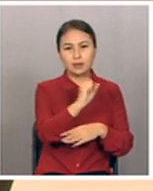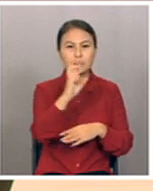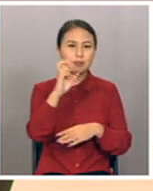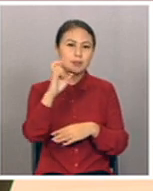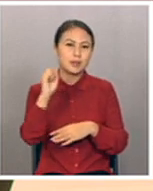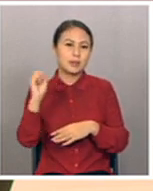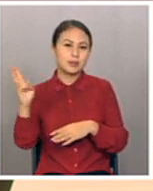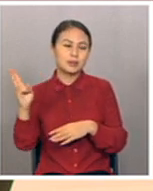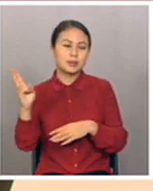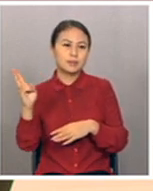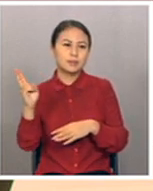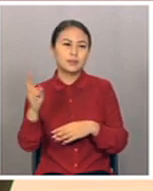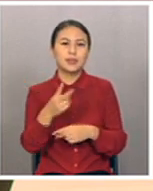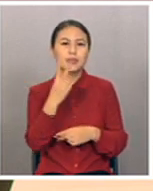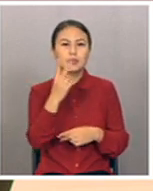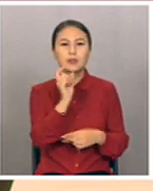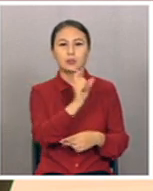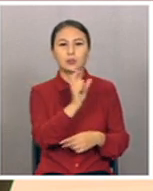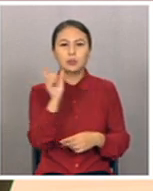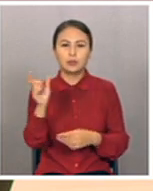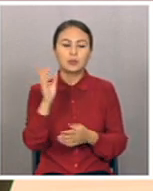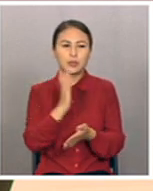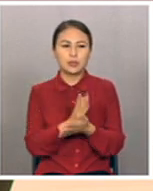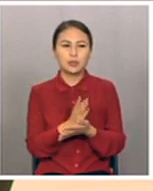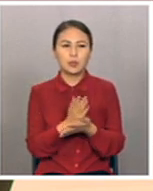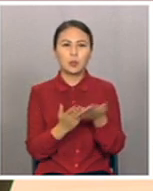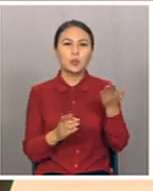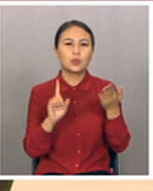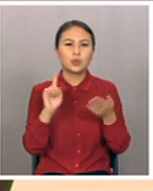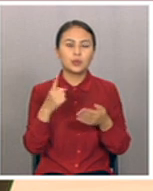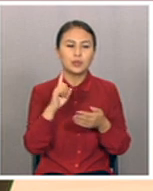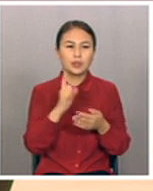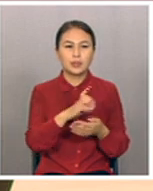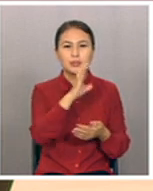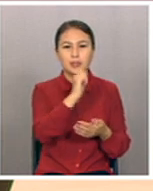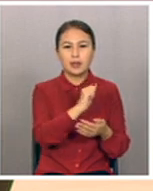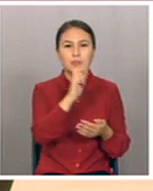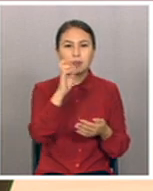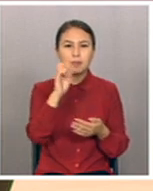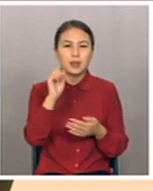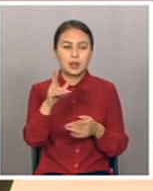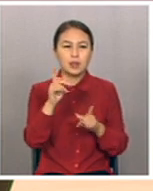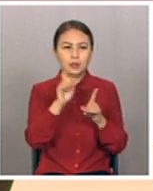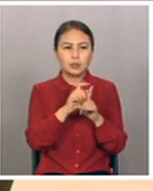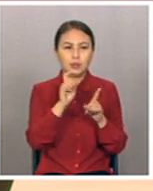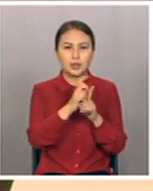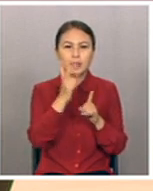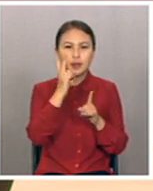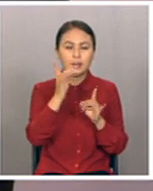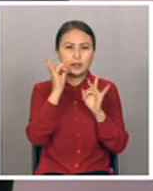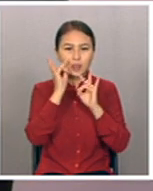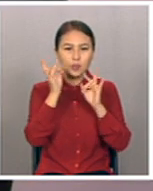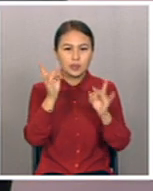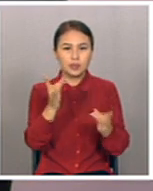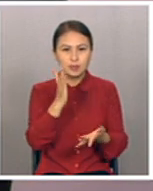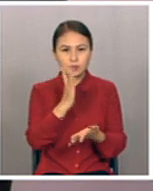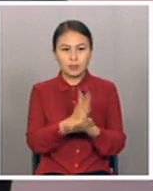Са-бақ. Екі буын бар екен. Өйткені сабақ сөзінде екі дауысты дыбыс бар.